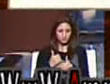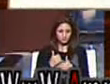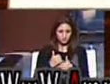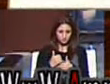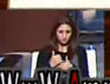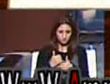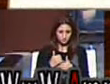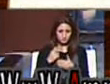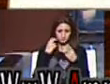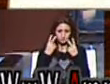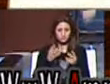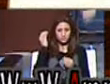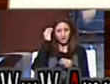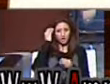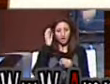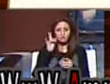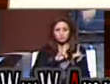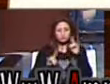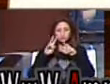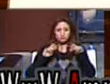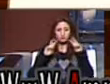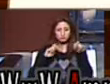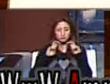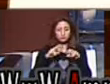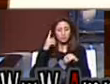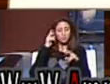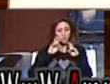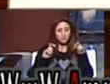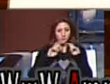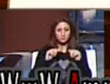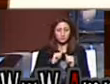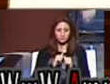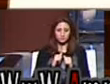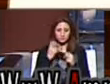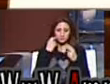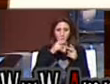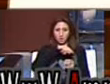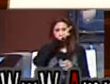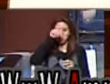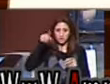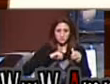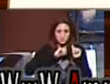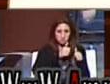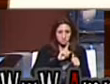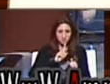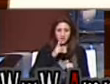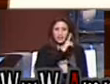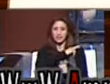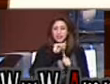بيحاول يعني يتوصل ليهم من خلال الطرق على القصر، فملاش استجابة فتوجه الى القسم